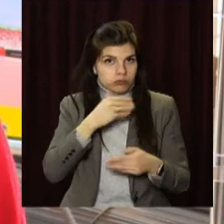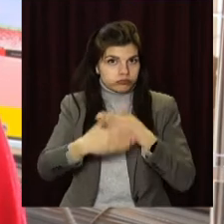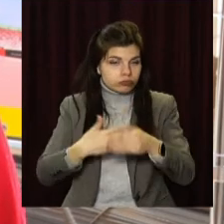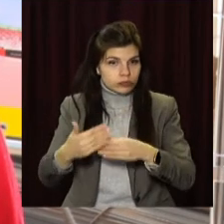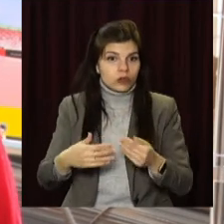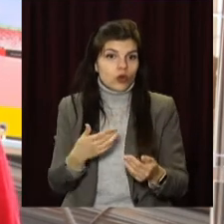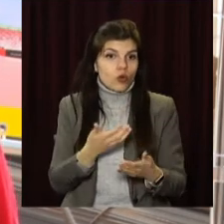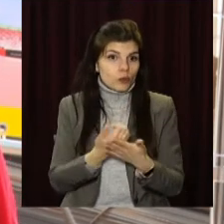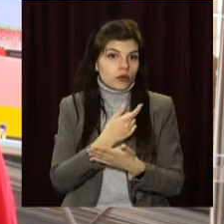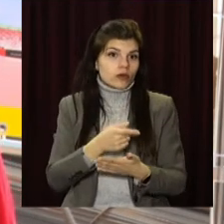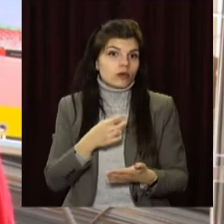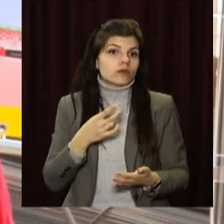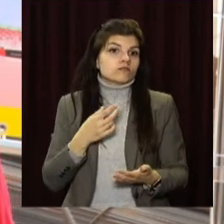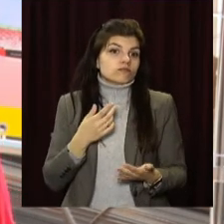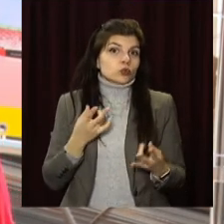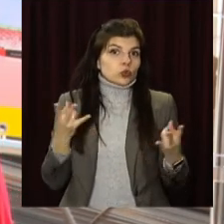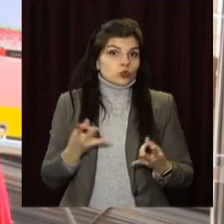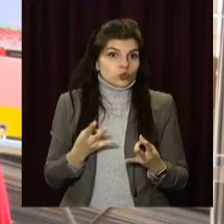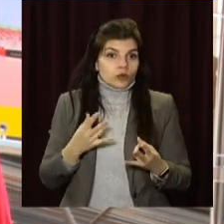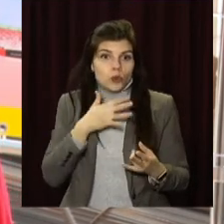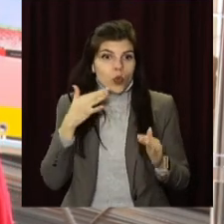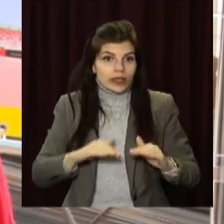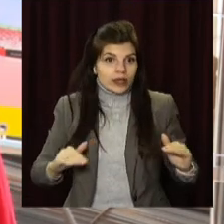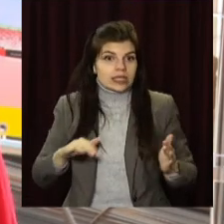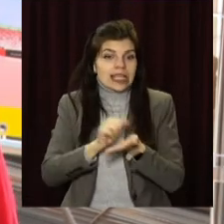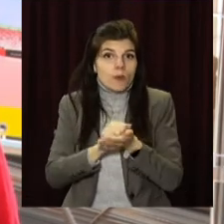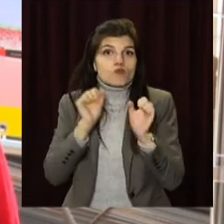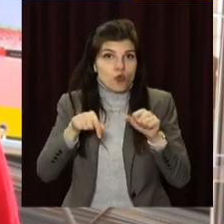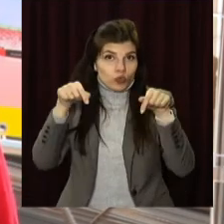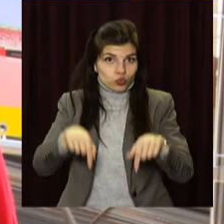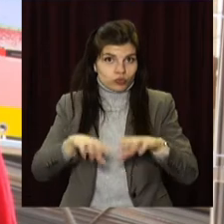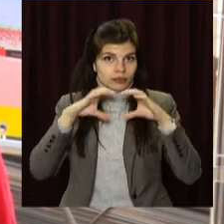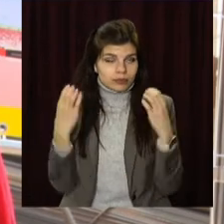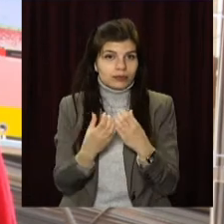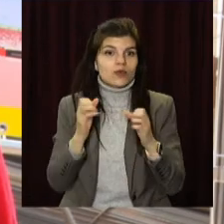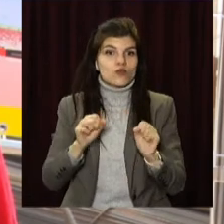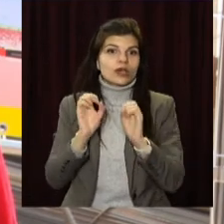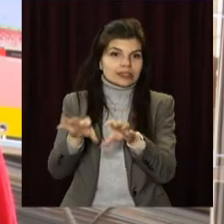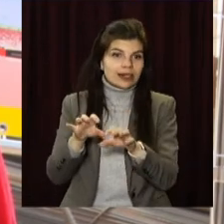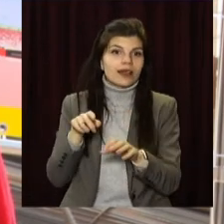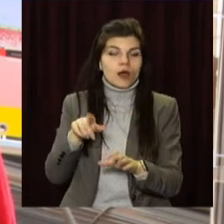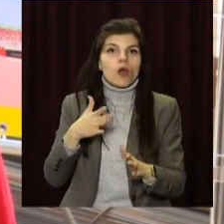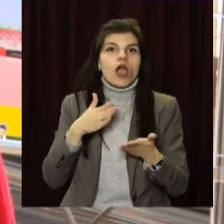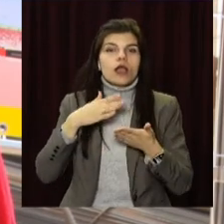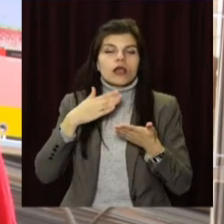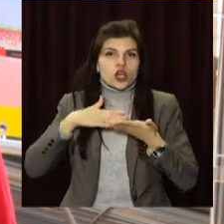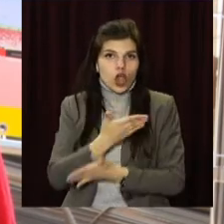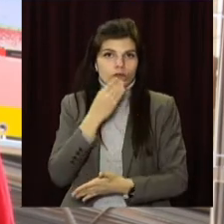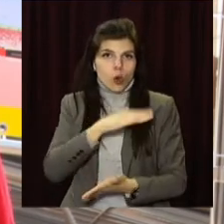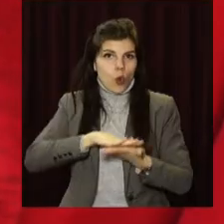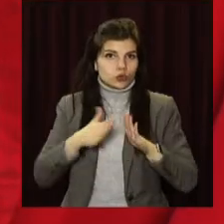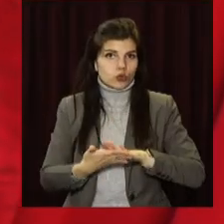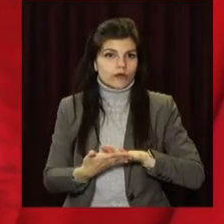цей стадіон буде многофункціональним, тому багато дітей можуть займатися, приходити, батьки можуть давати дітей, де будуть якісні умови для них